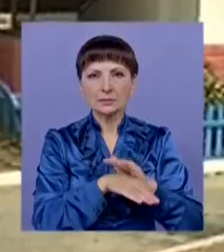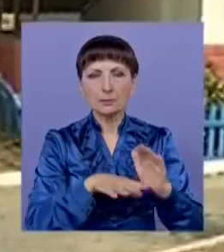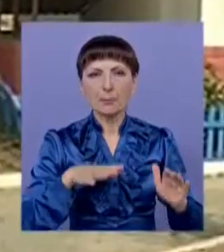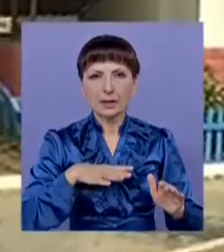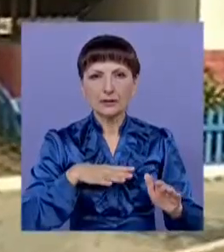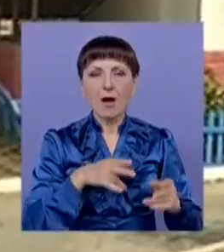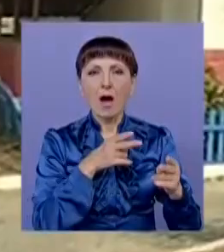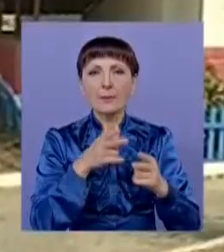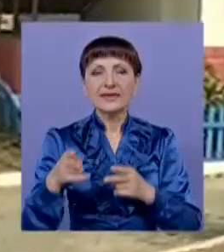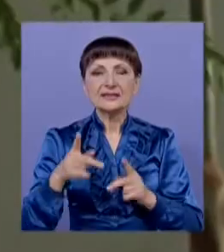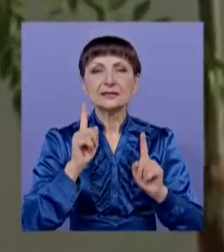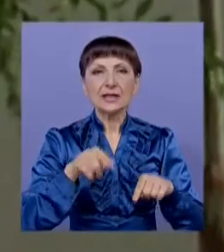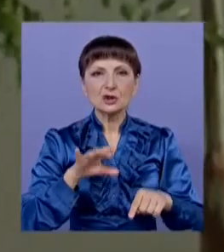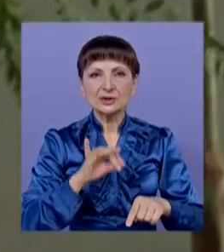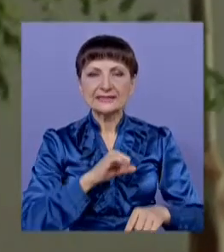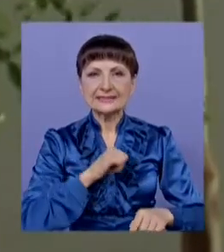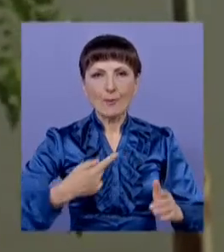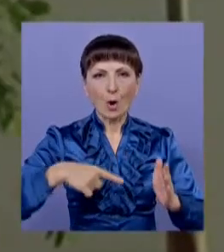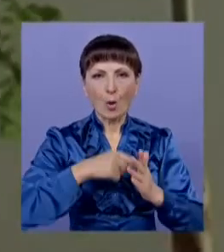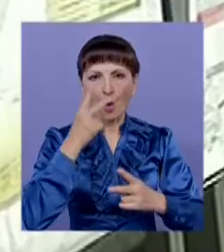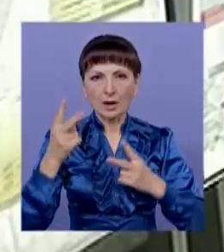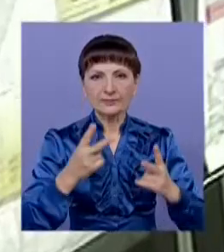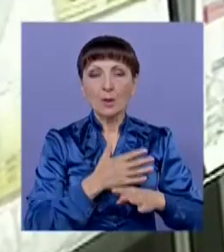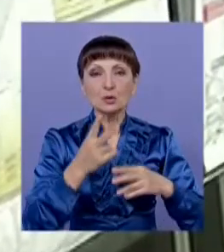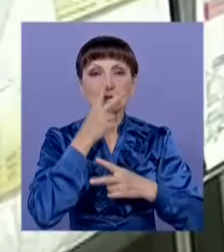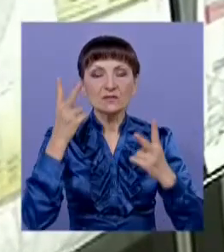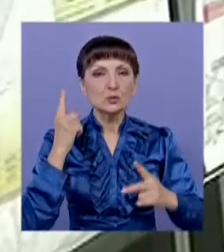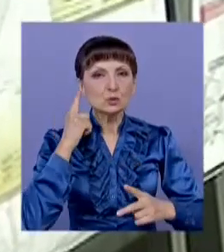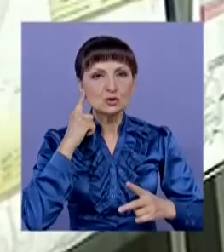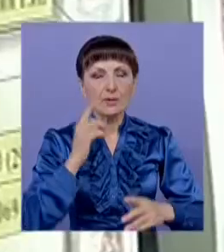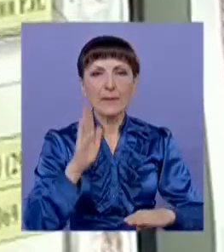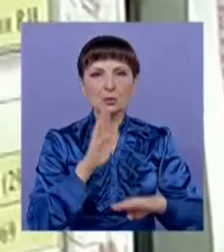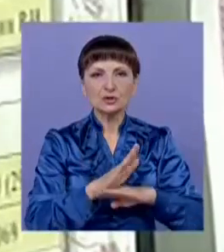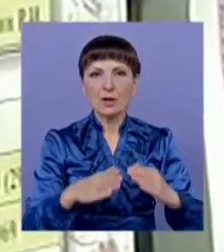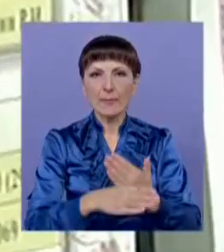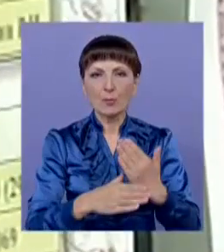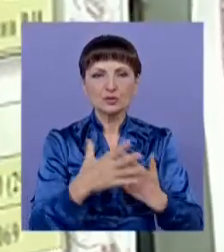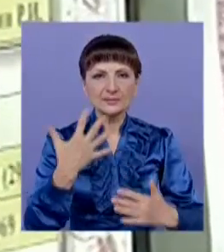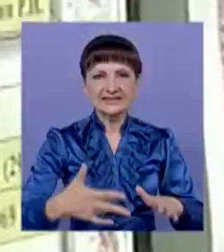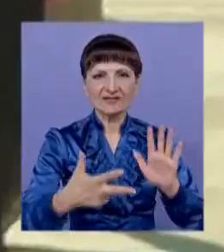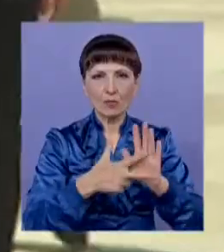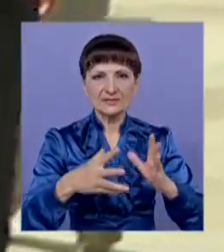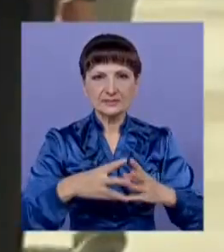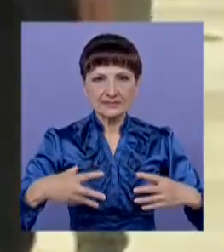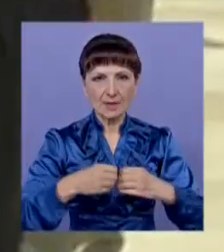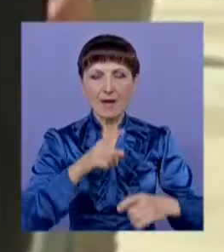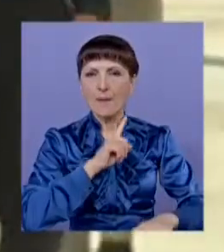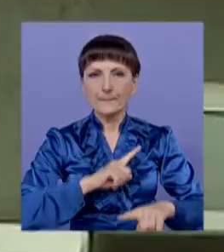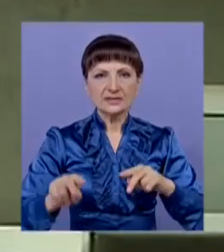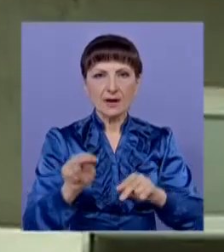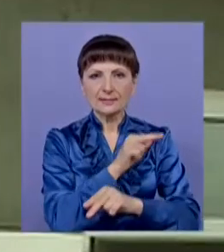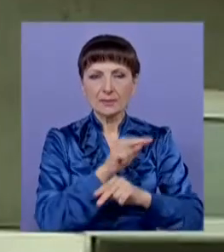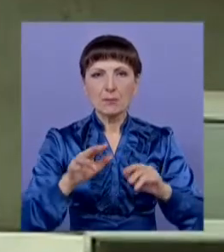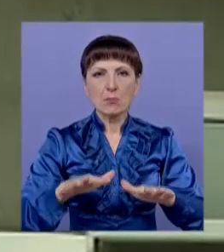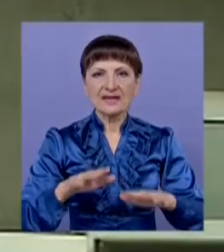хранились, объездил глава правительства и сам город. После увиденного и услышанного поручил помочь 58 семьям и быстро